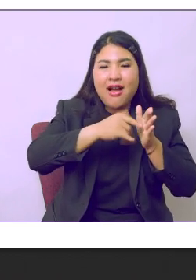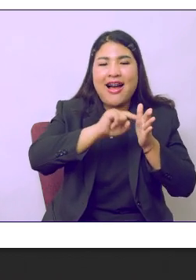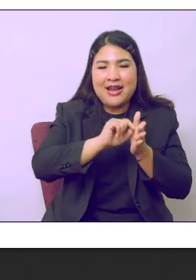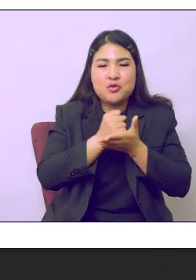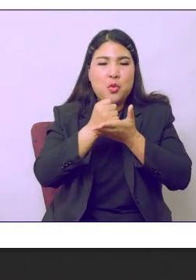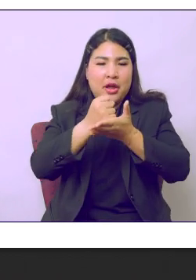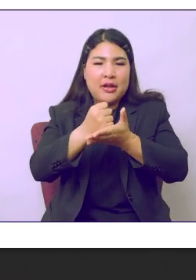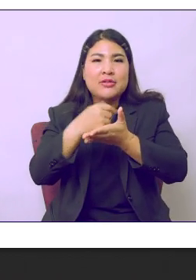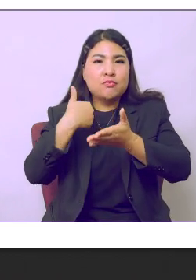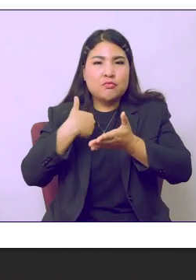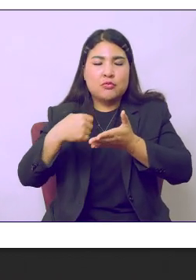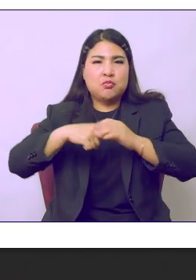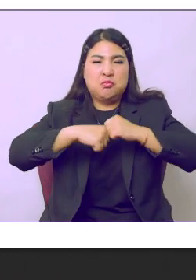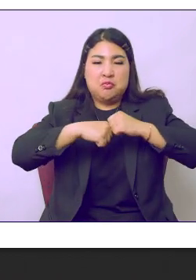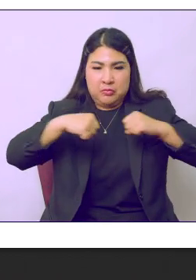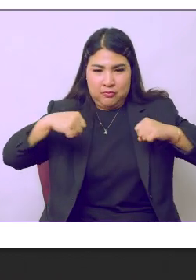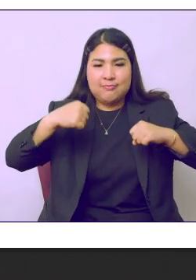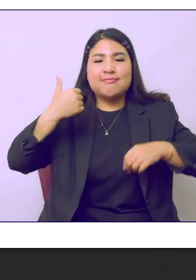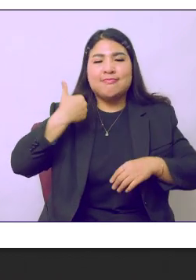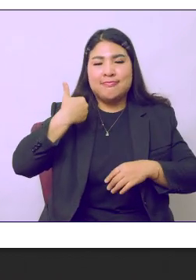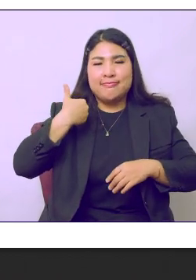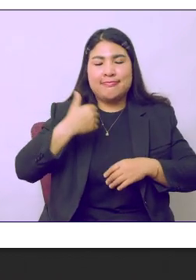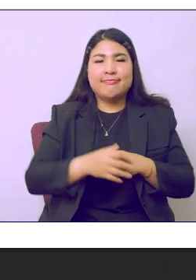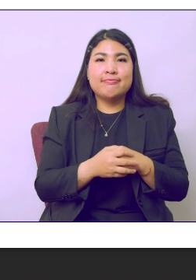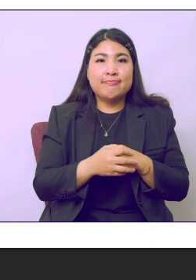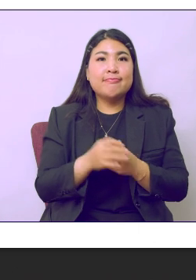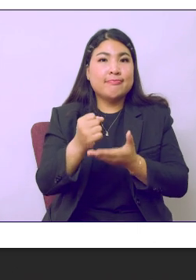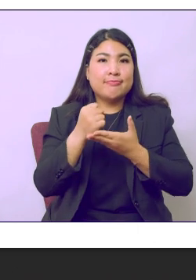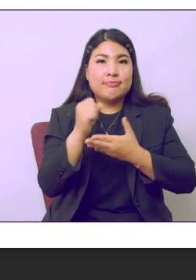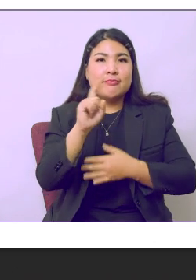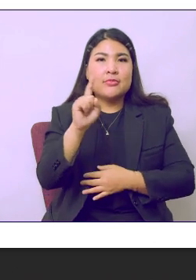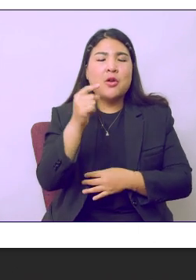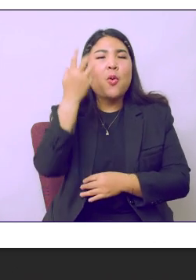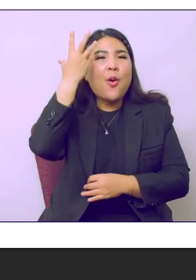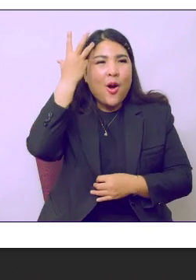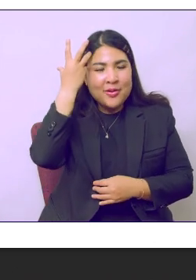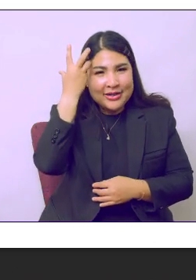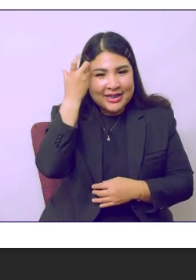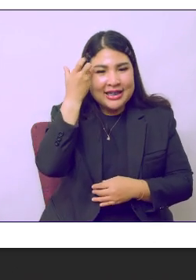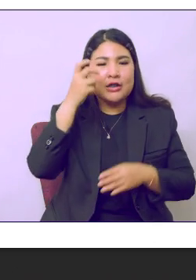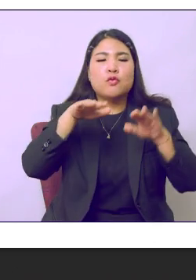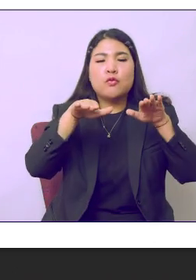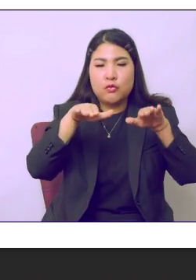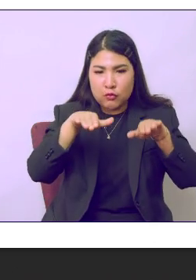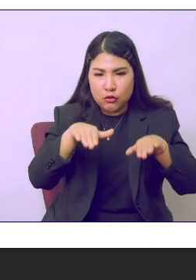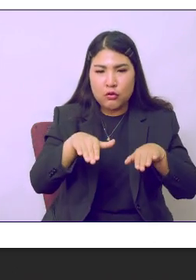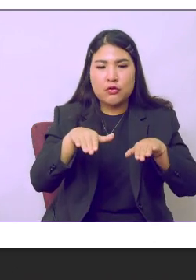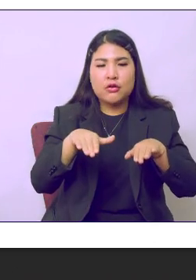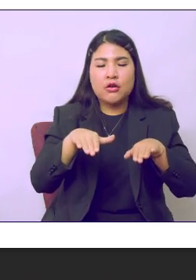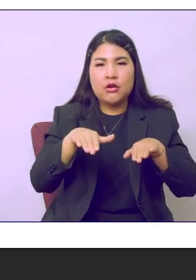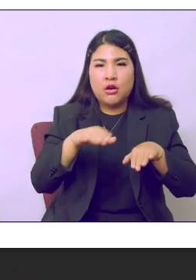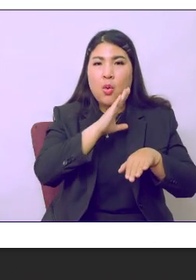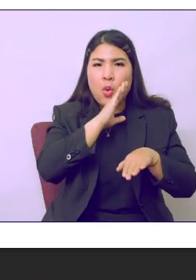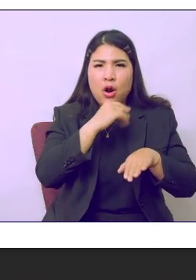ต้องการเป็นพิเศษนะครับแล้วก็นะครับช่วยนะครับลดความเครียดนะครับอ่าความ